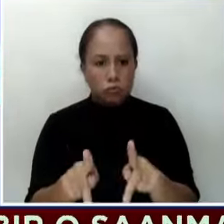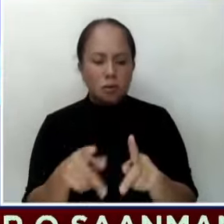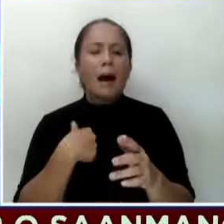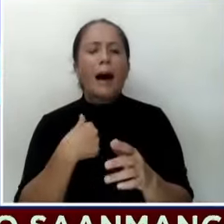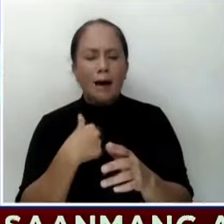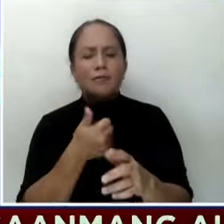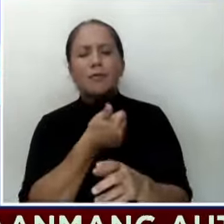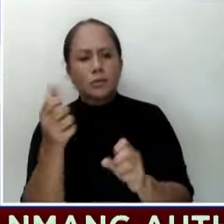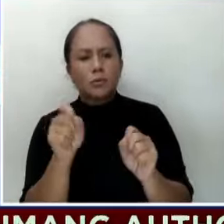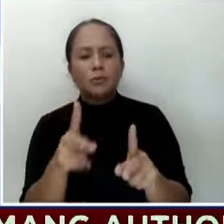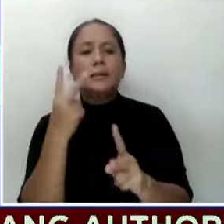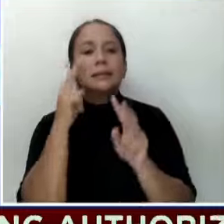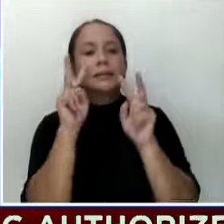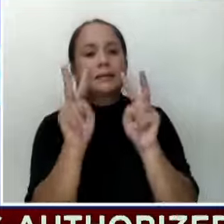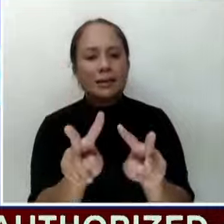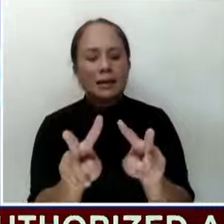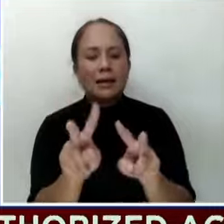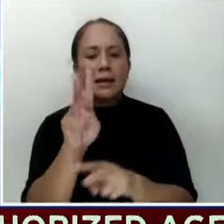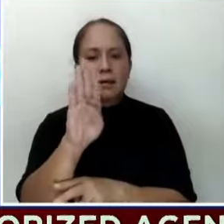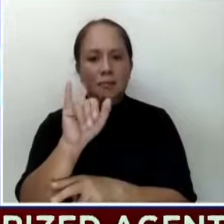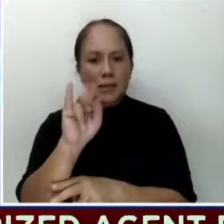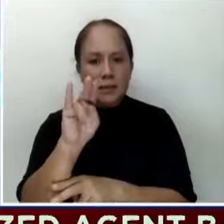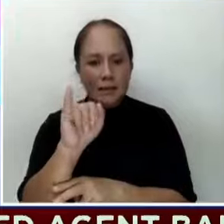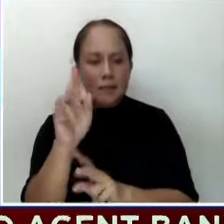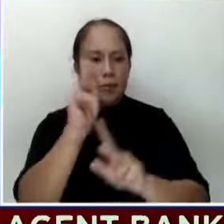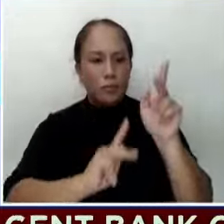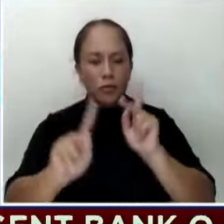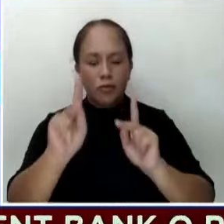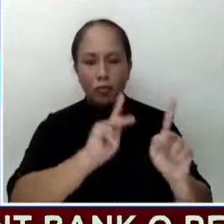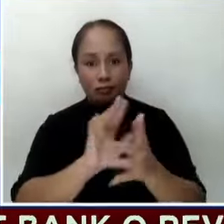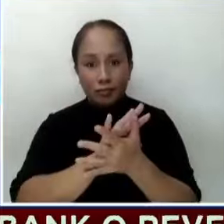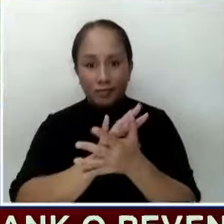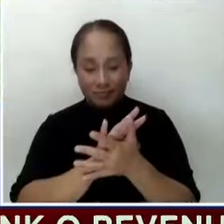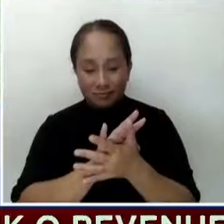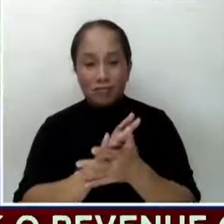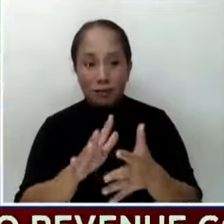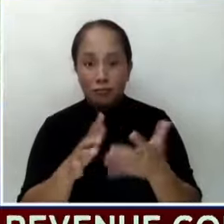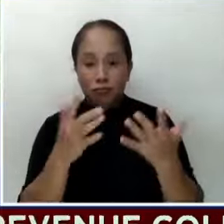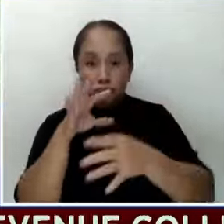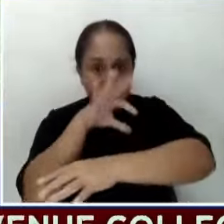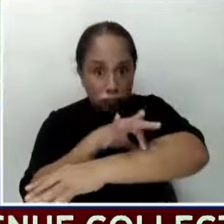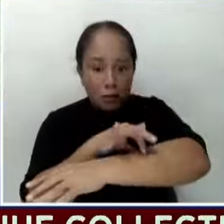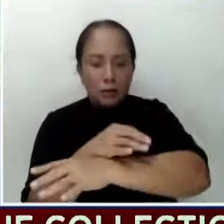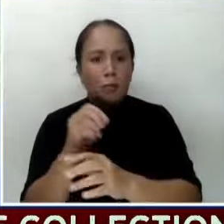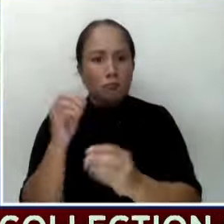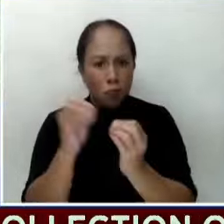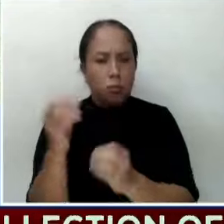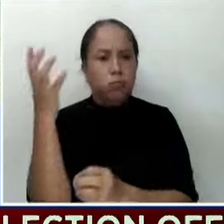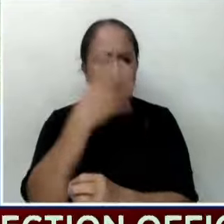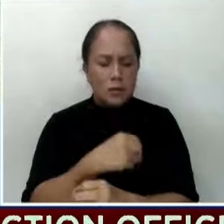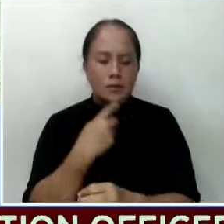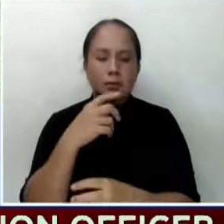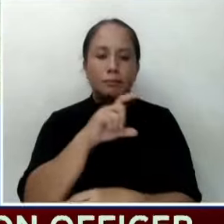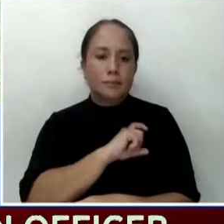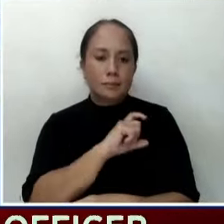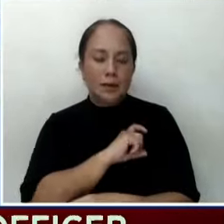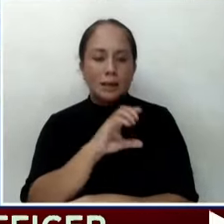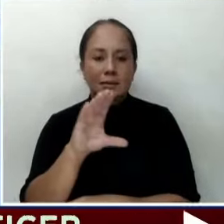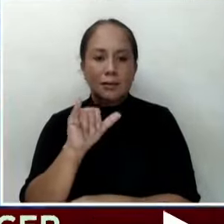para makita nyo ang Beanie na mag-perform live at mas gaganda pa. Ayon sa PNP Anti-Cybercrime